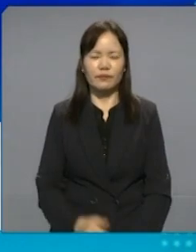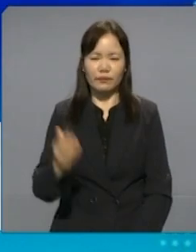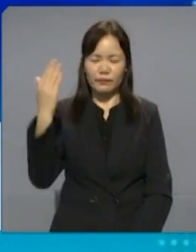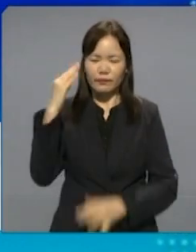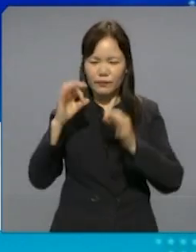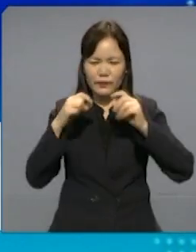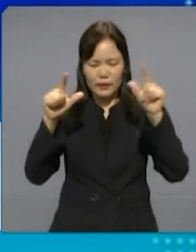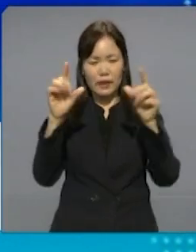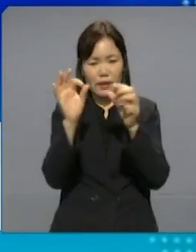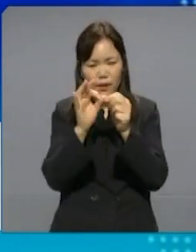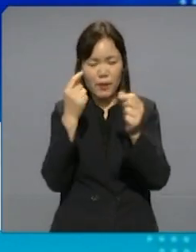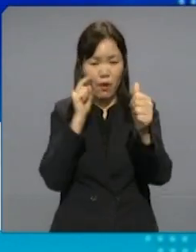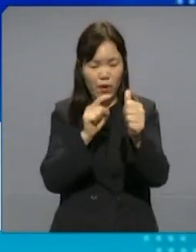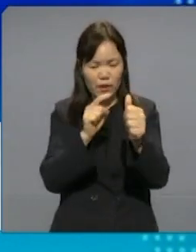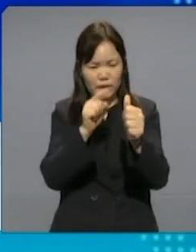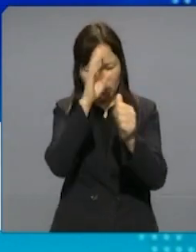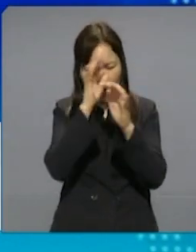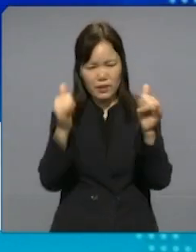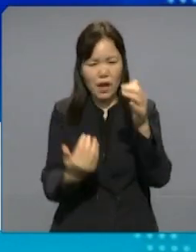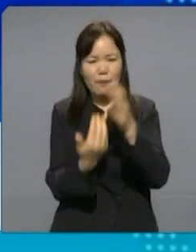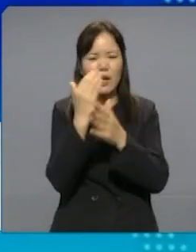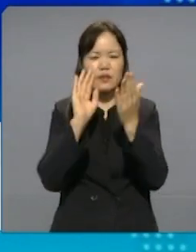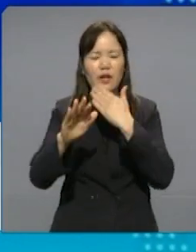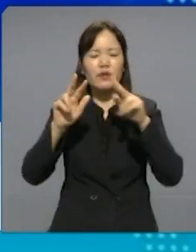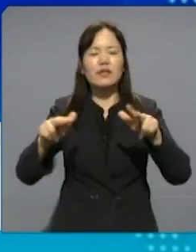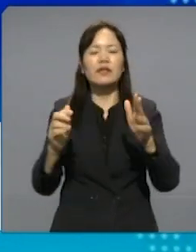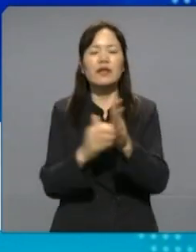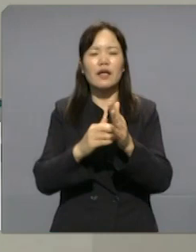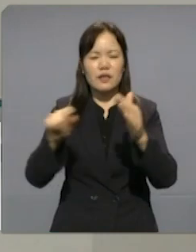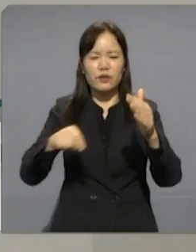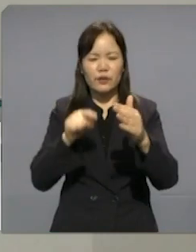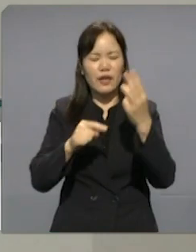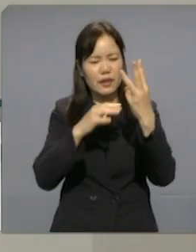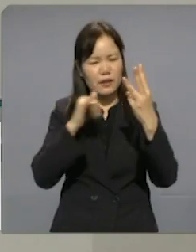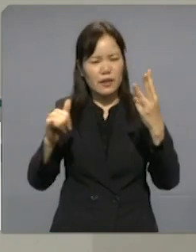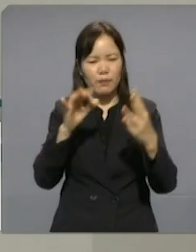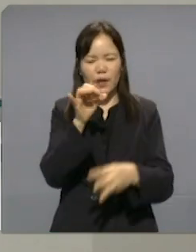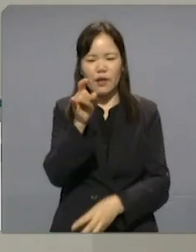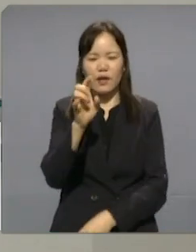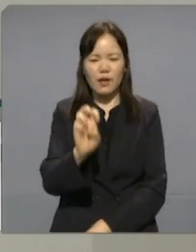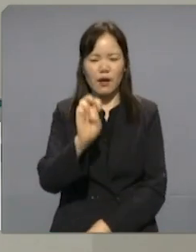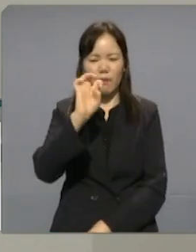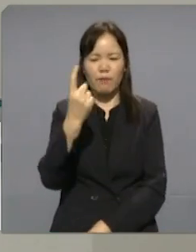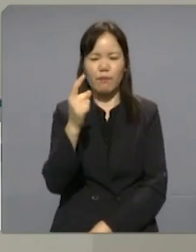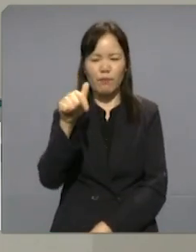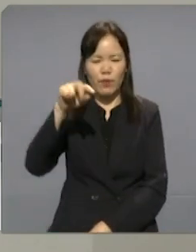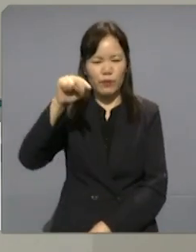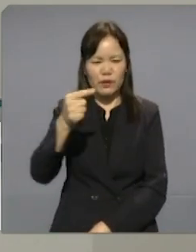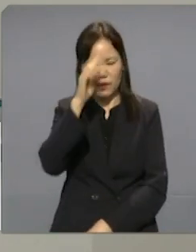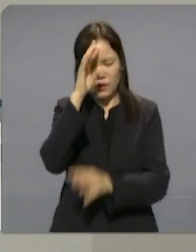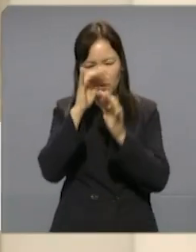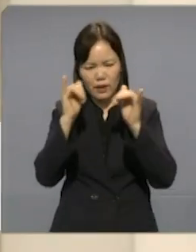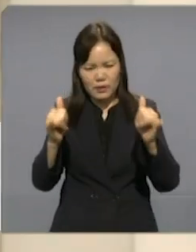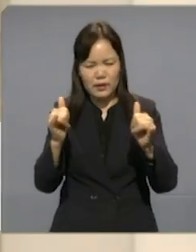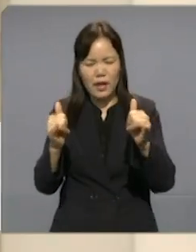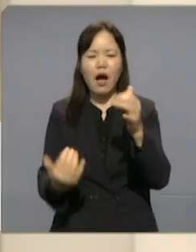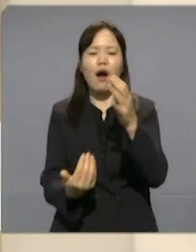지난 금요일 10번째 확진 환자 발생 이후 현재까지 국내 3명의 엠폭스 확진 환자가 추가로 발생했습니다.